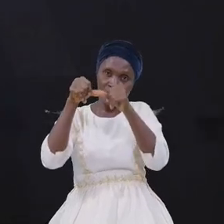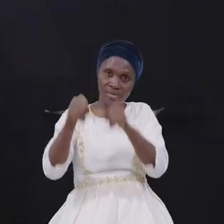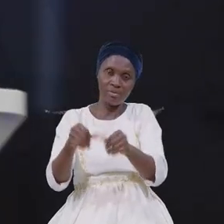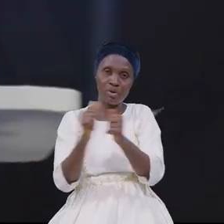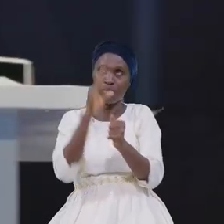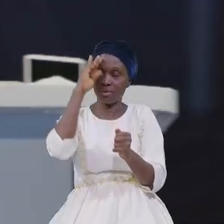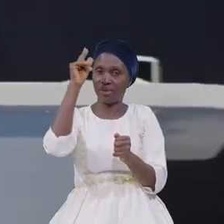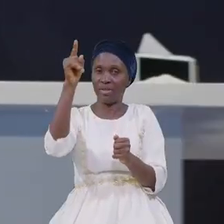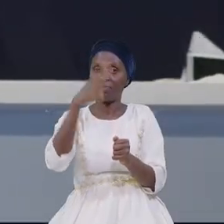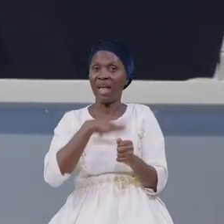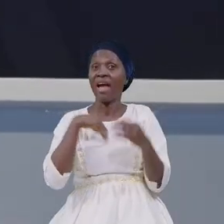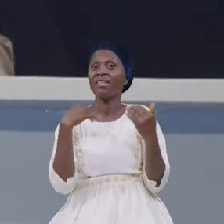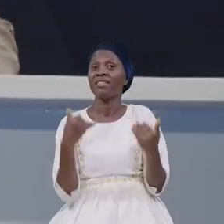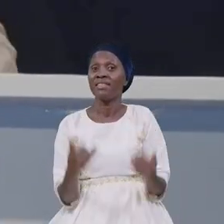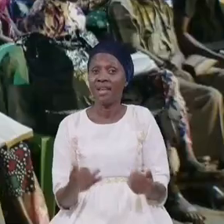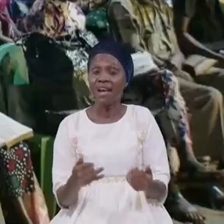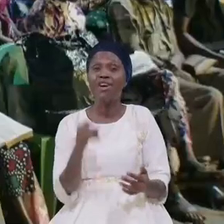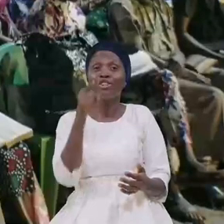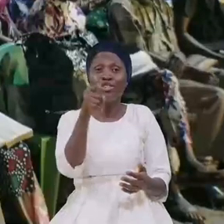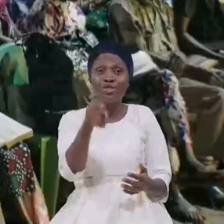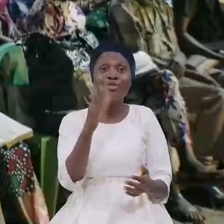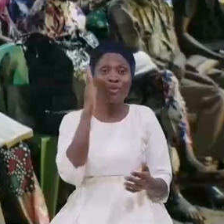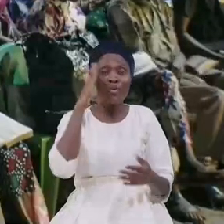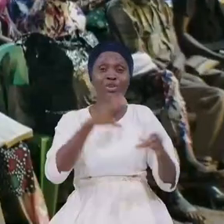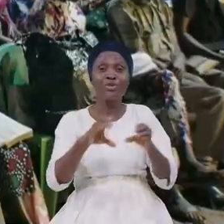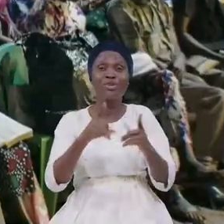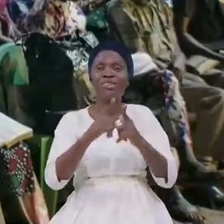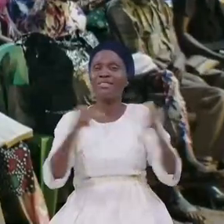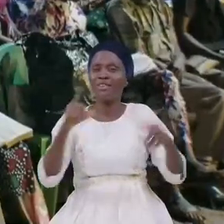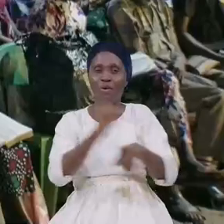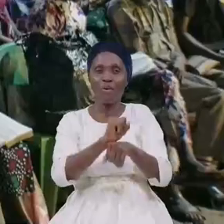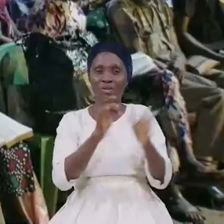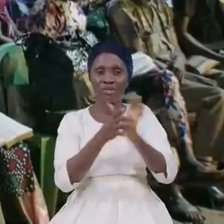puis, vous allez faire des exploits.